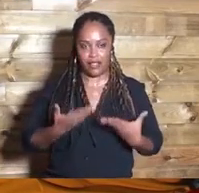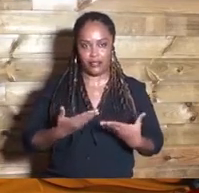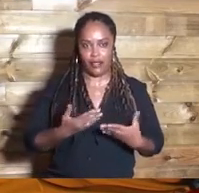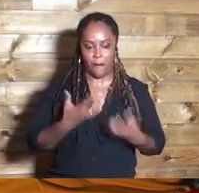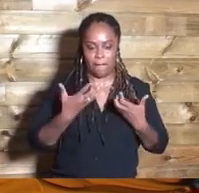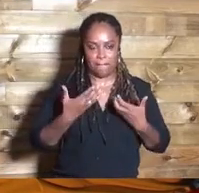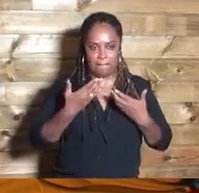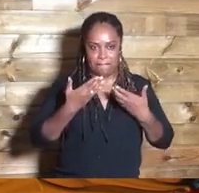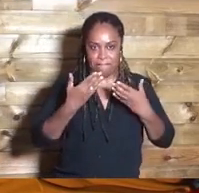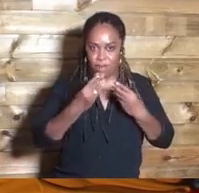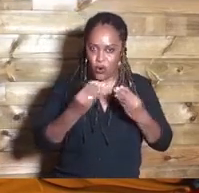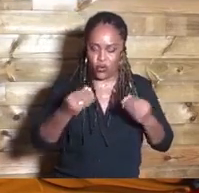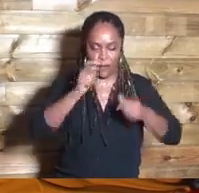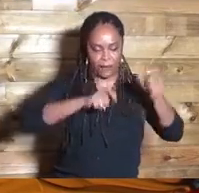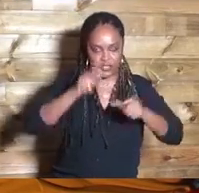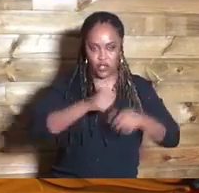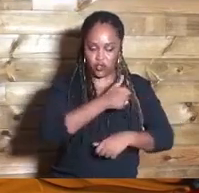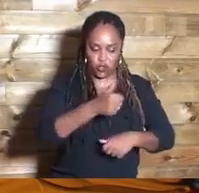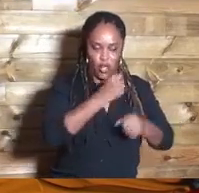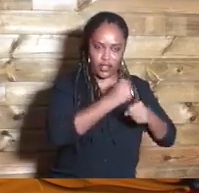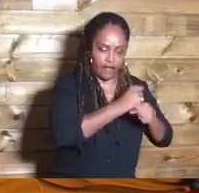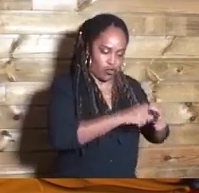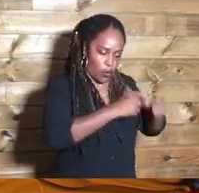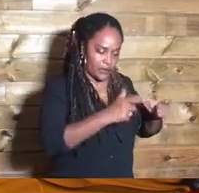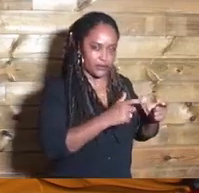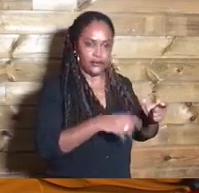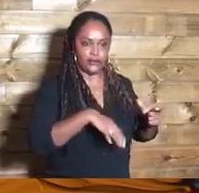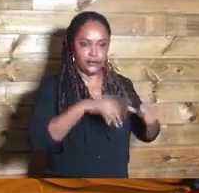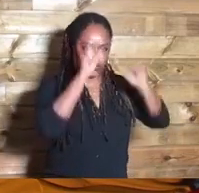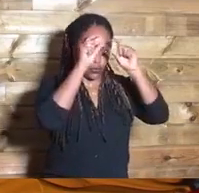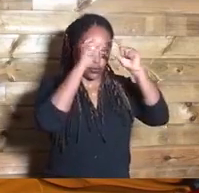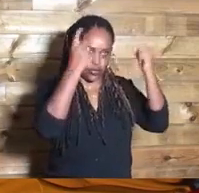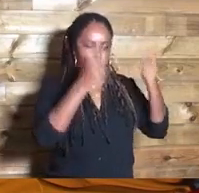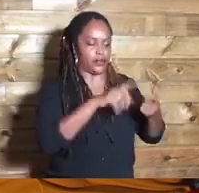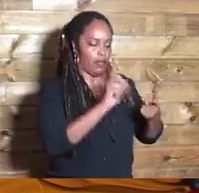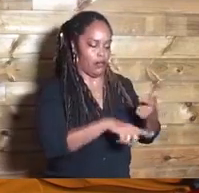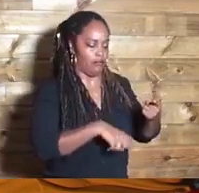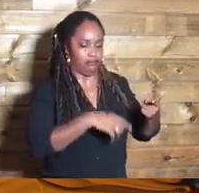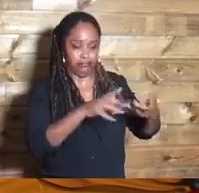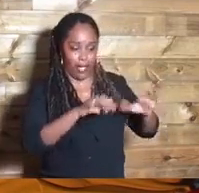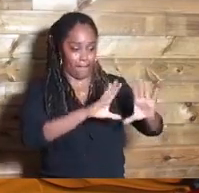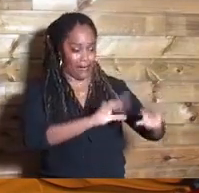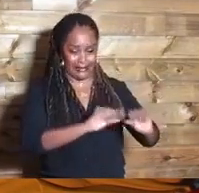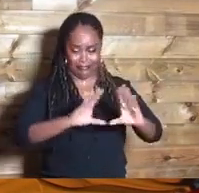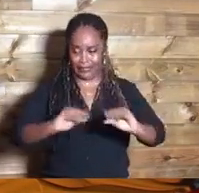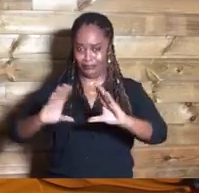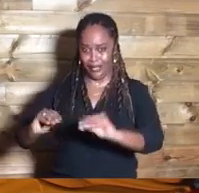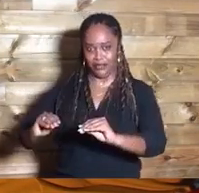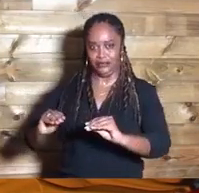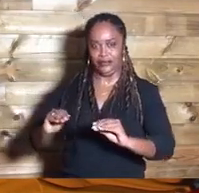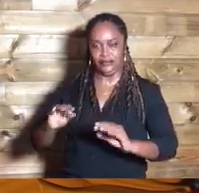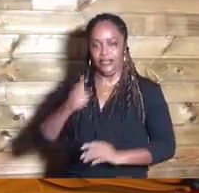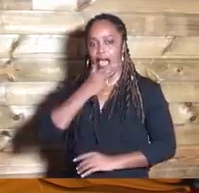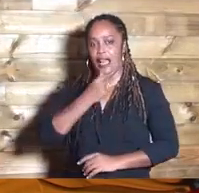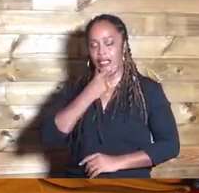sont plus prêts pour l'indépendance ou pour l'autonomie de la Guadeloupe que certains qui ont des positions, on va dire, confortables.